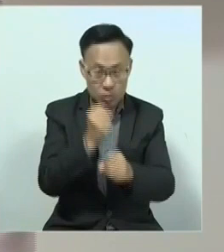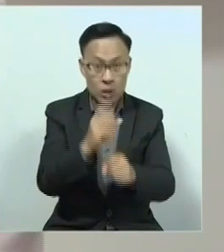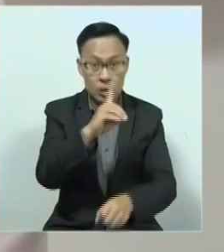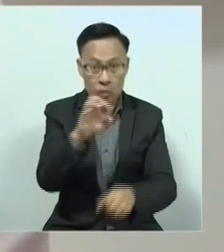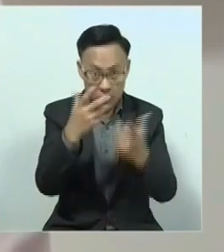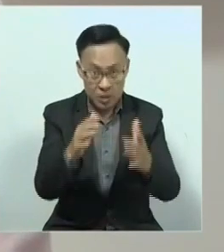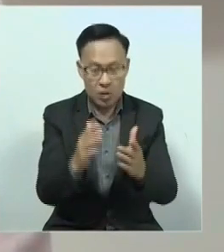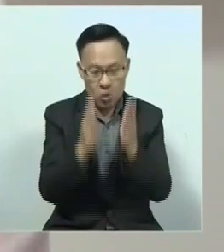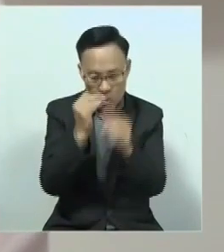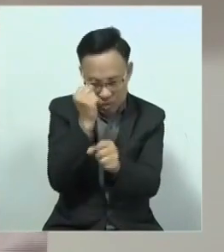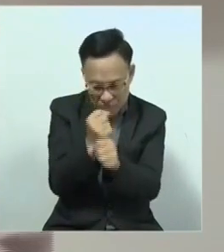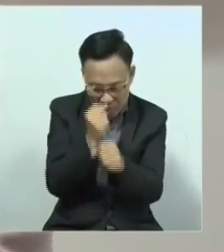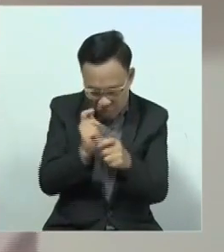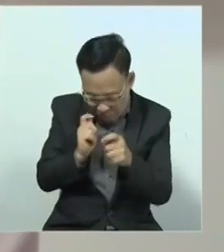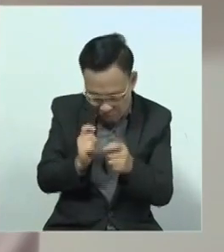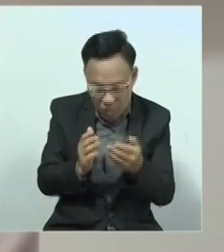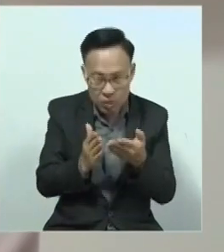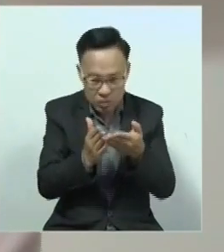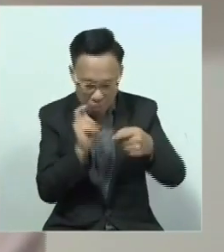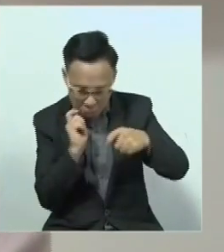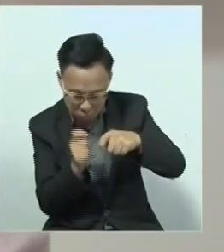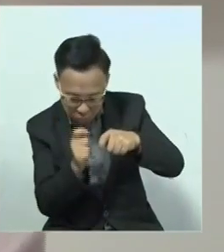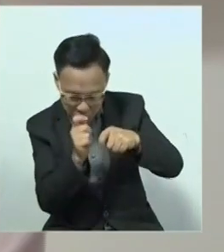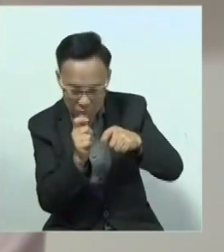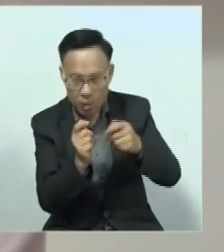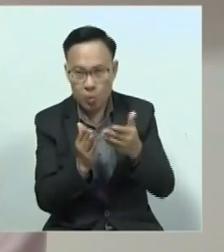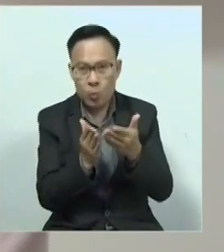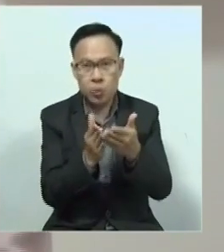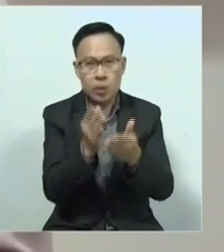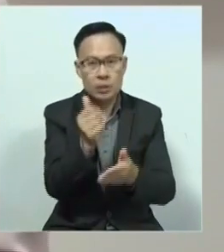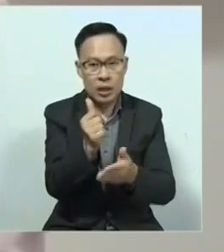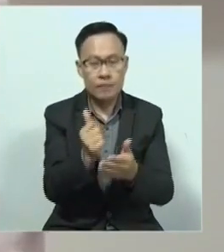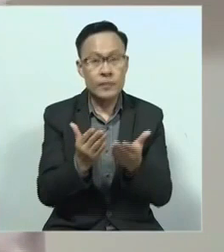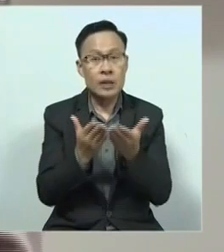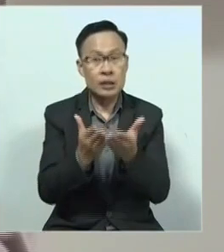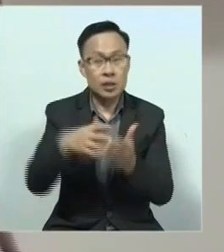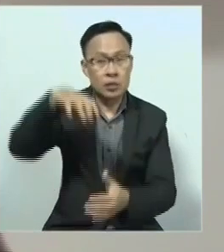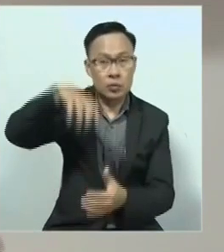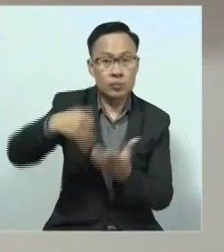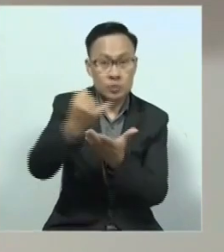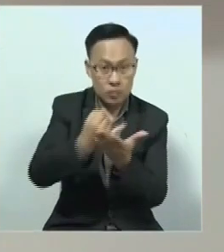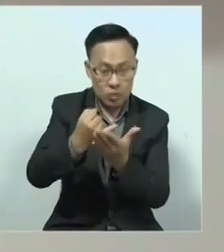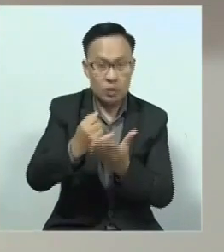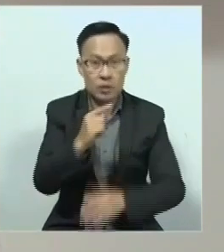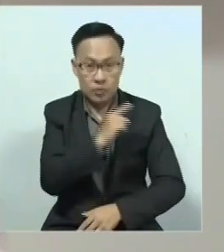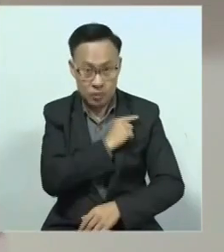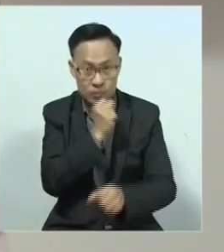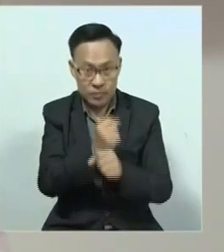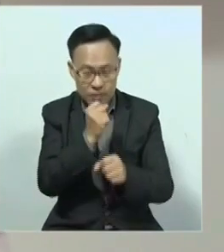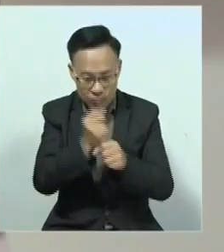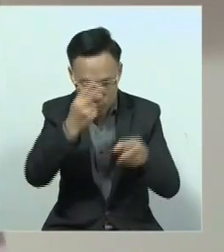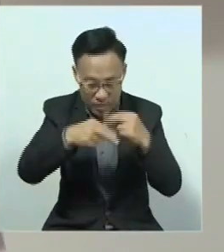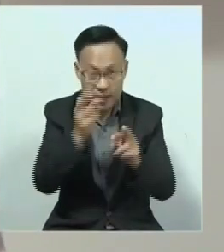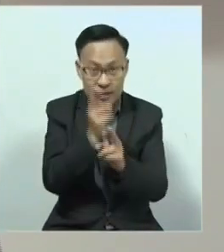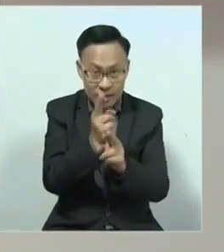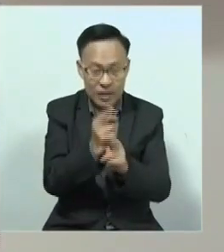ก็ถามว่ามันแล้วเรือที่เรารักษาเนี่ยจริงอยู่เรือเป็นของกรมศิลปากรเป็นคนดูแลรักษา